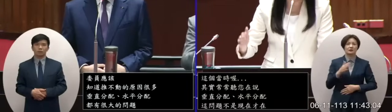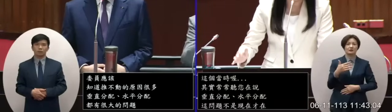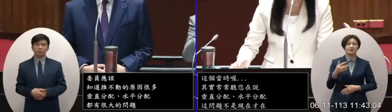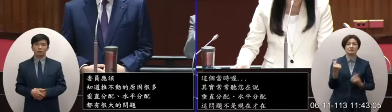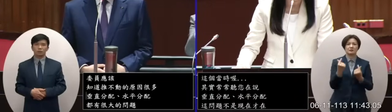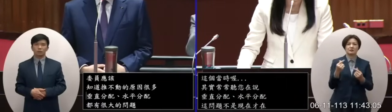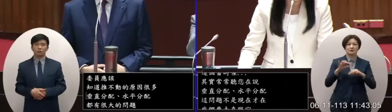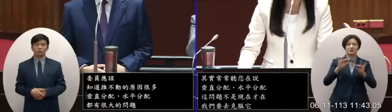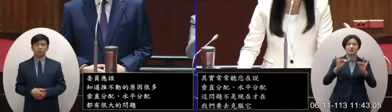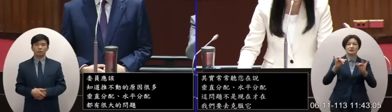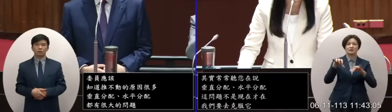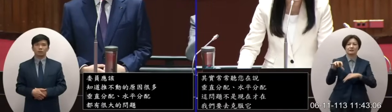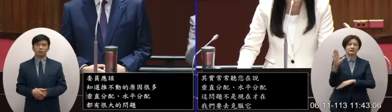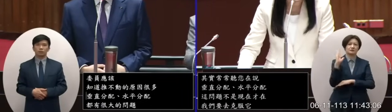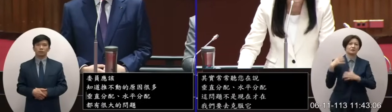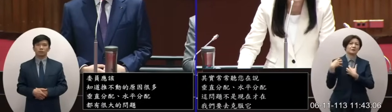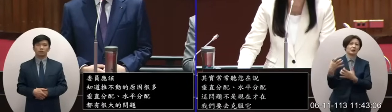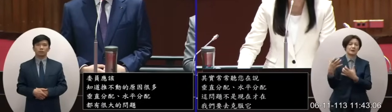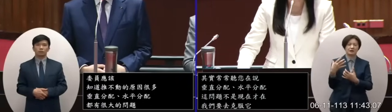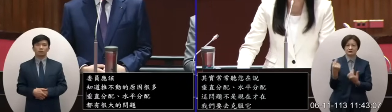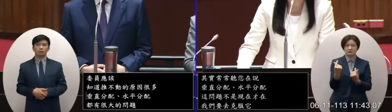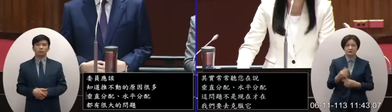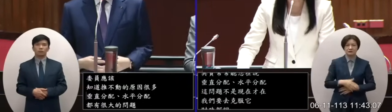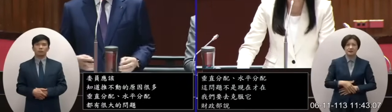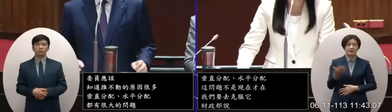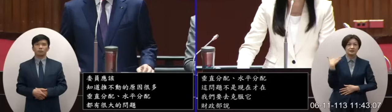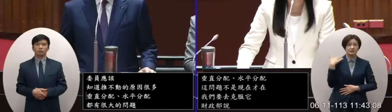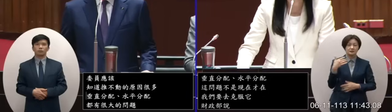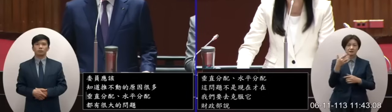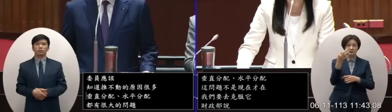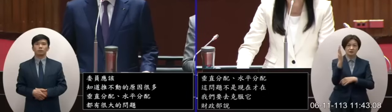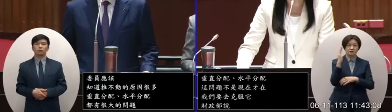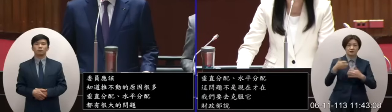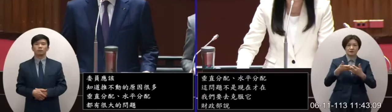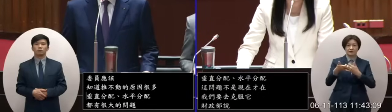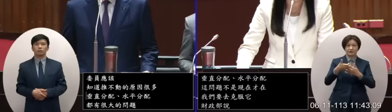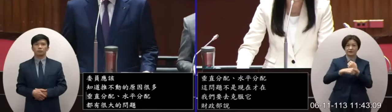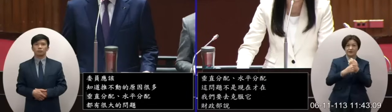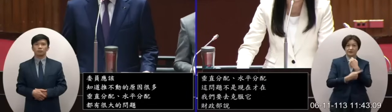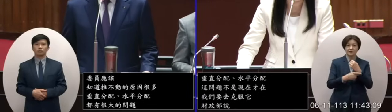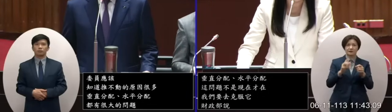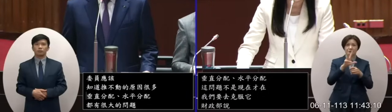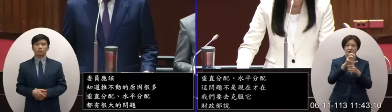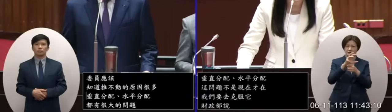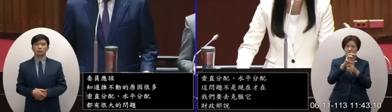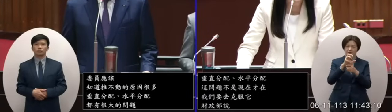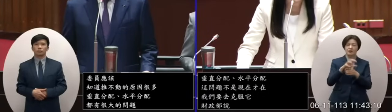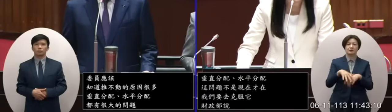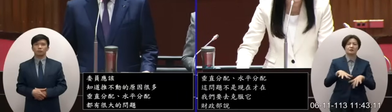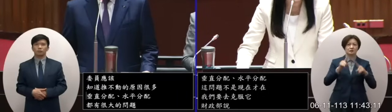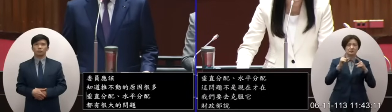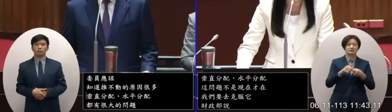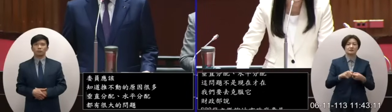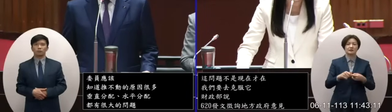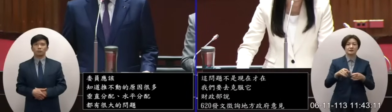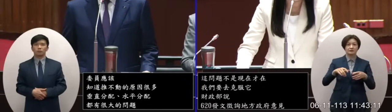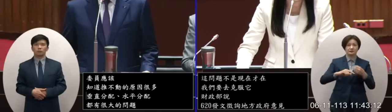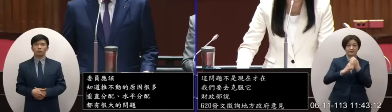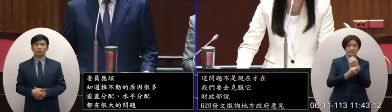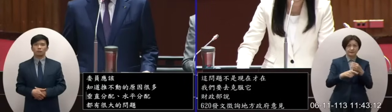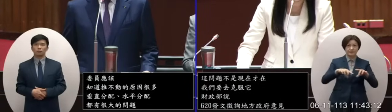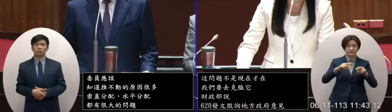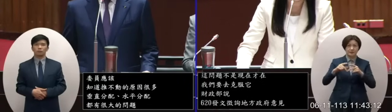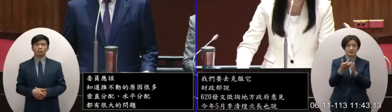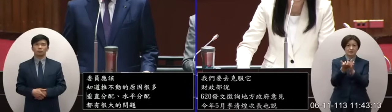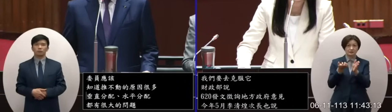是推给地方那我们知道上一次财化法修正已经是25年前了，民国88年那在修法之前，各级